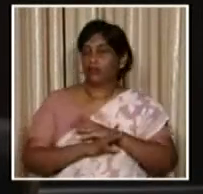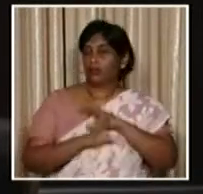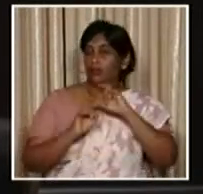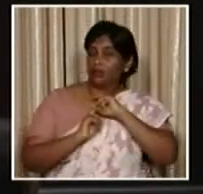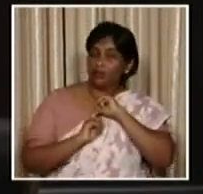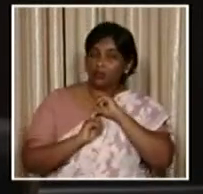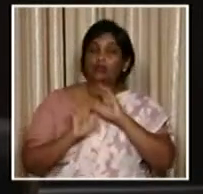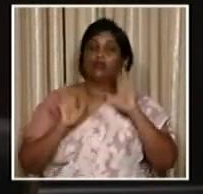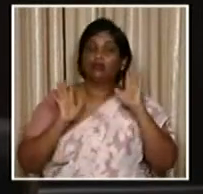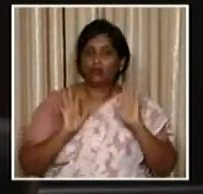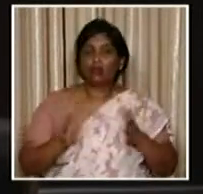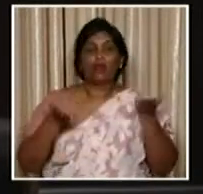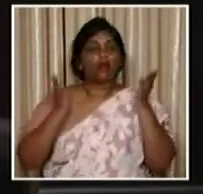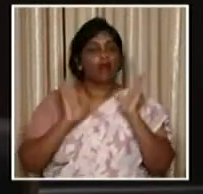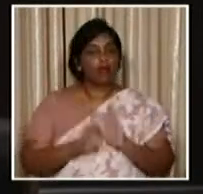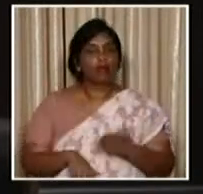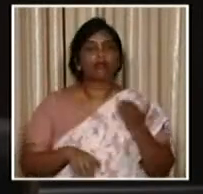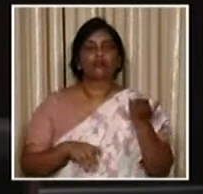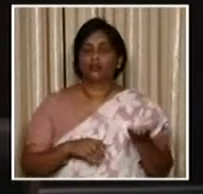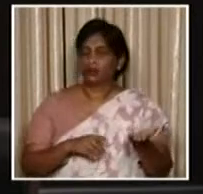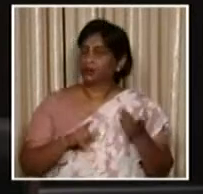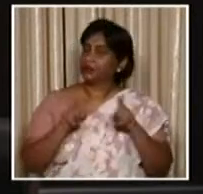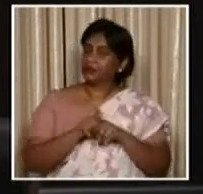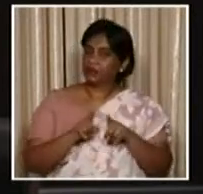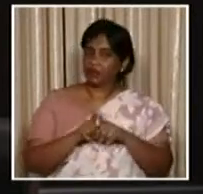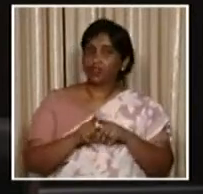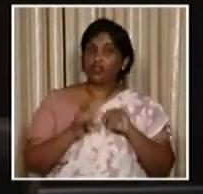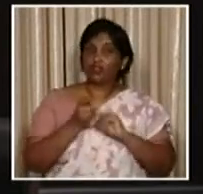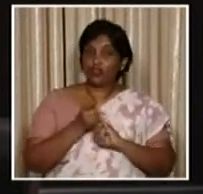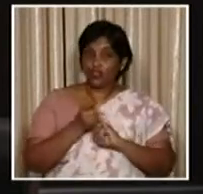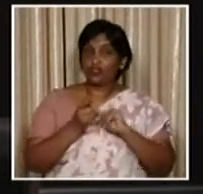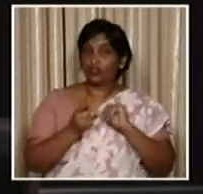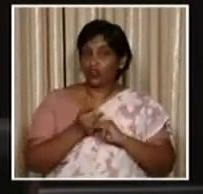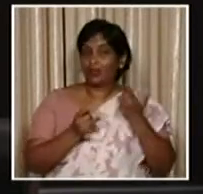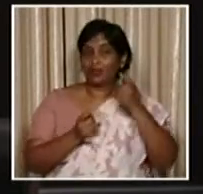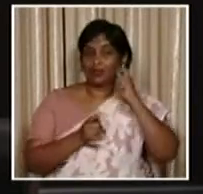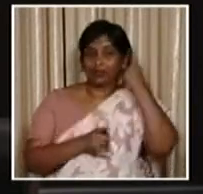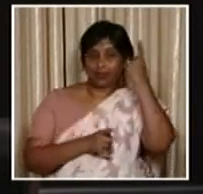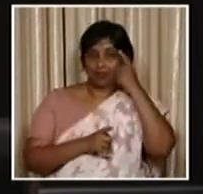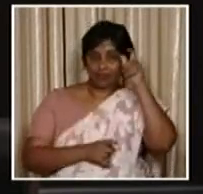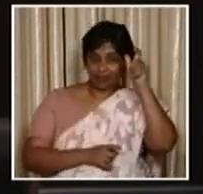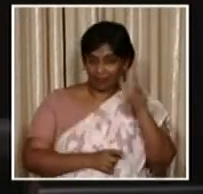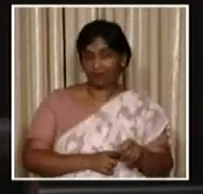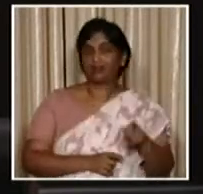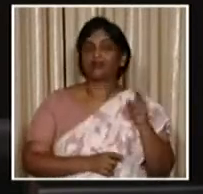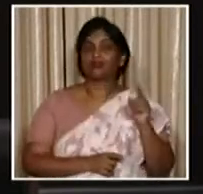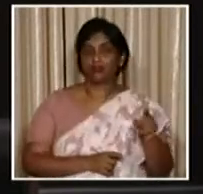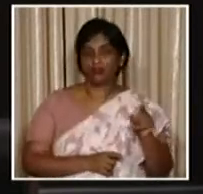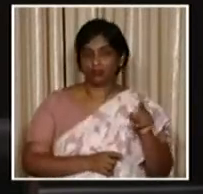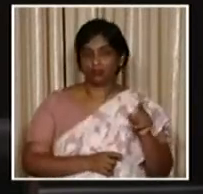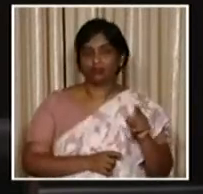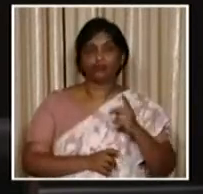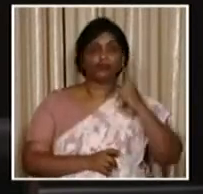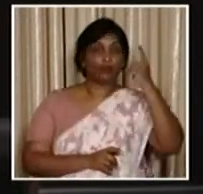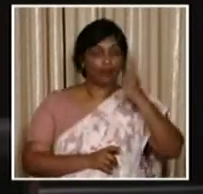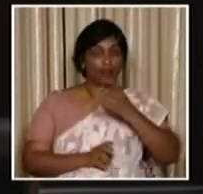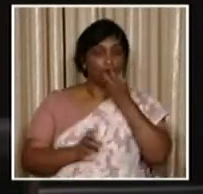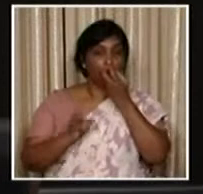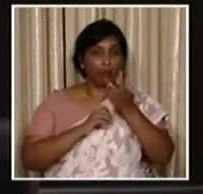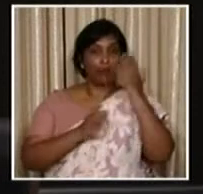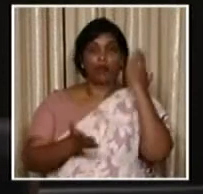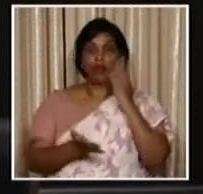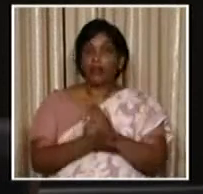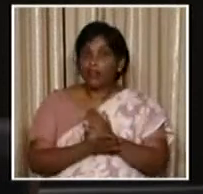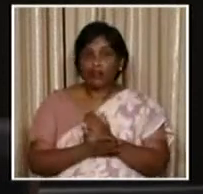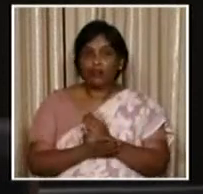කළා හැබැයි අන්තිමේට මේක මේ සොනික් සොනික් කියන බුද්ධි නිලධාරියා නිසා දෙවෙනි ප්‍රහාරය